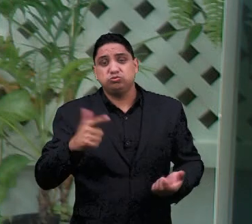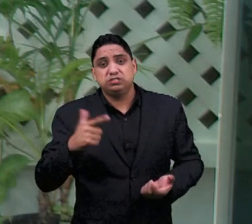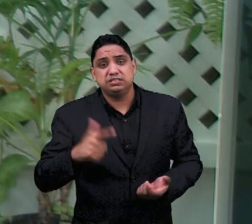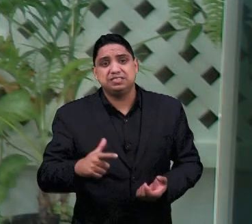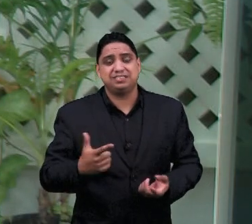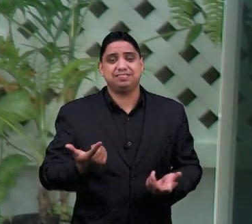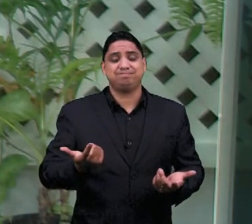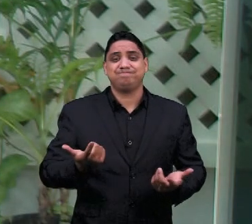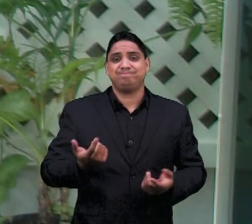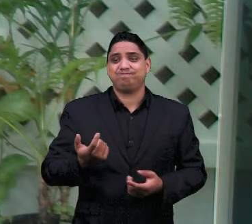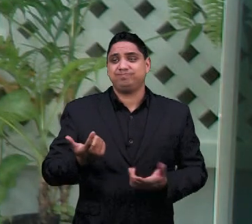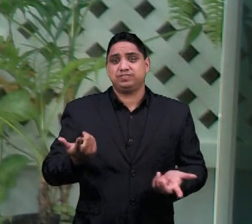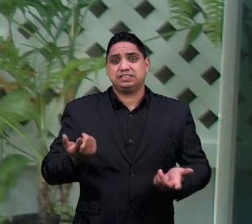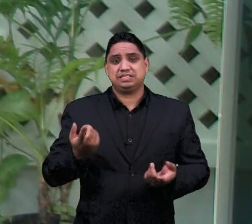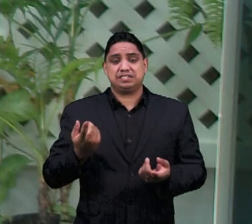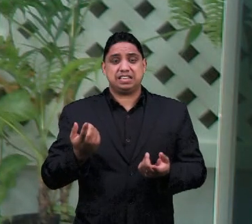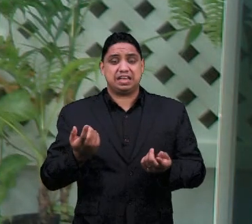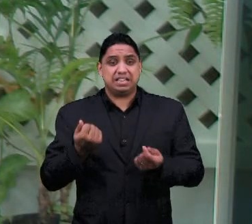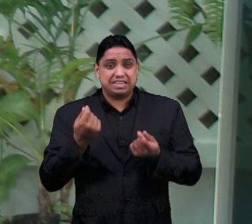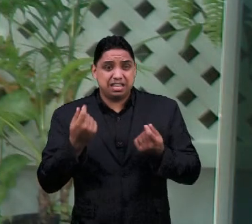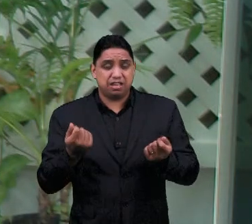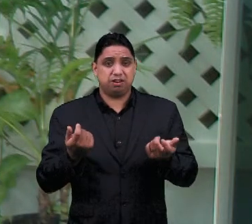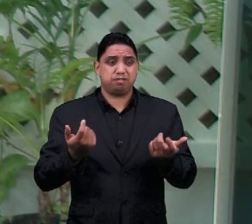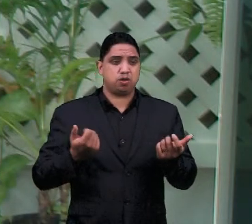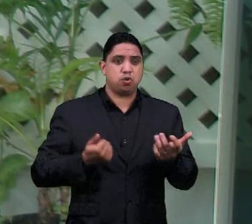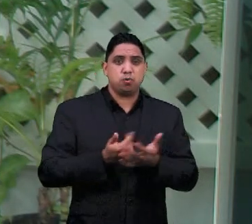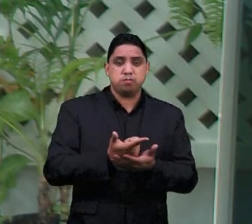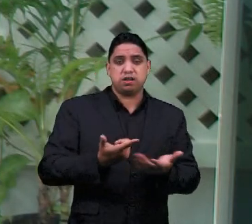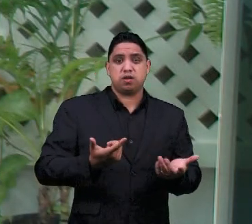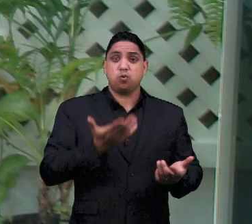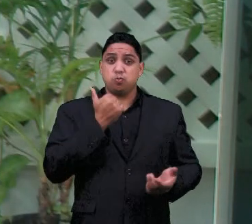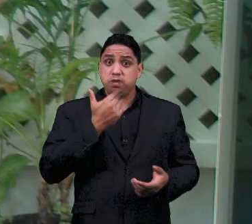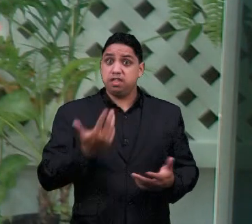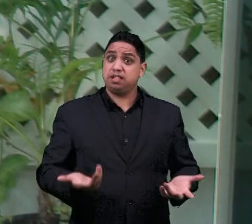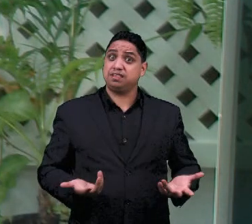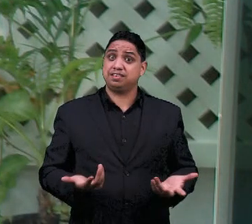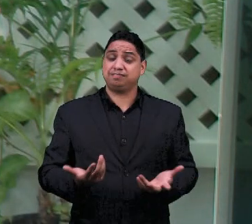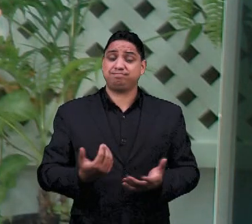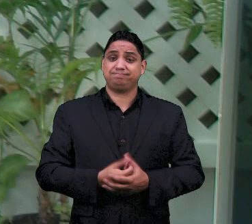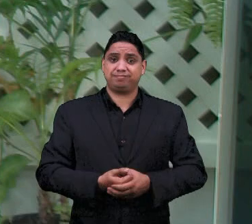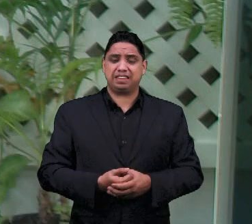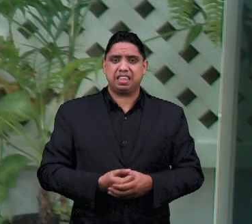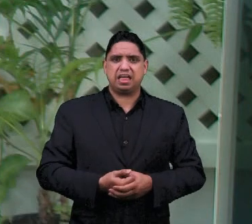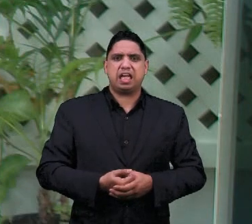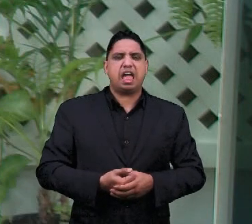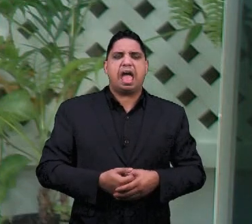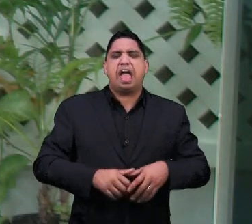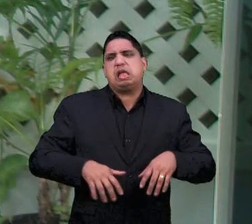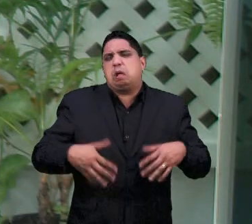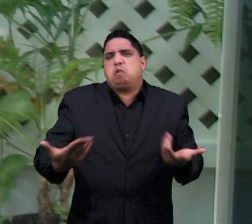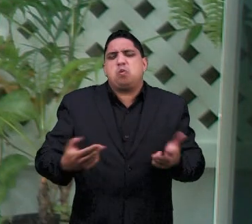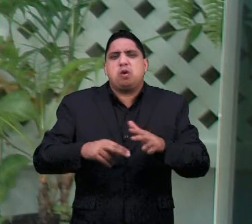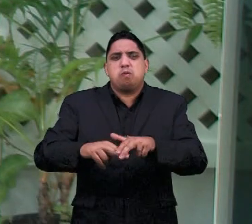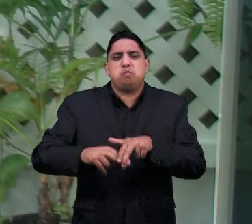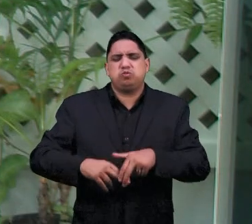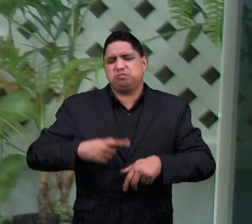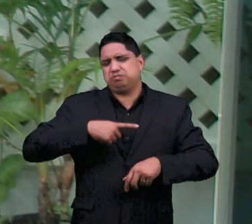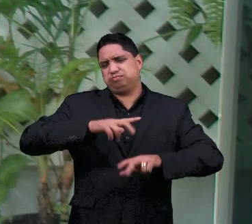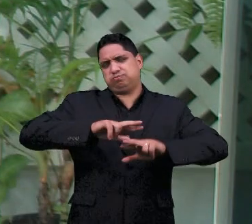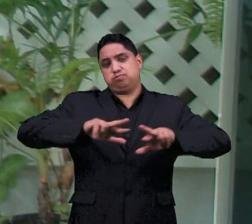Nous sommes en train de voir la situation des personnes qui sont en conditions sociales